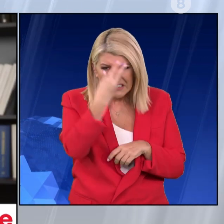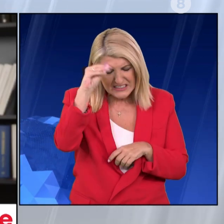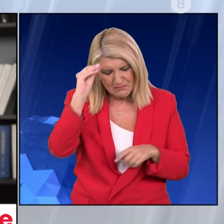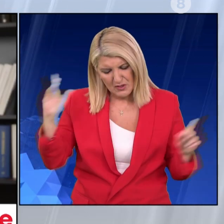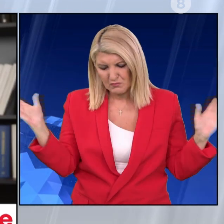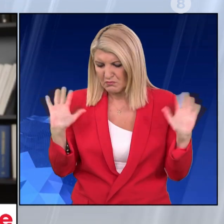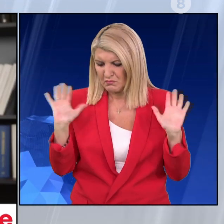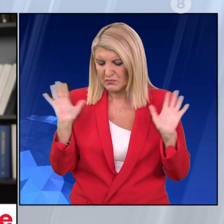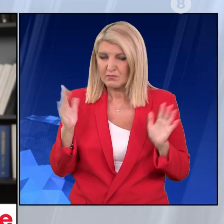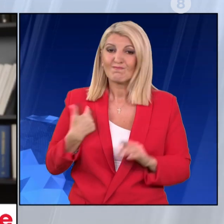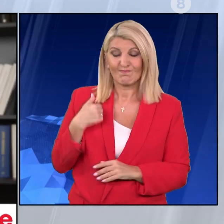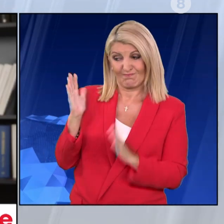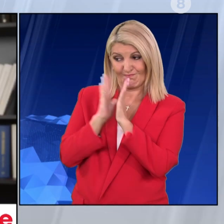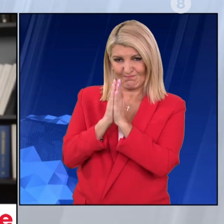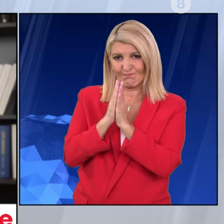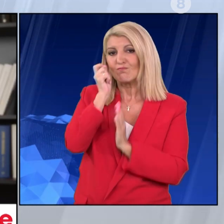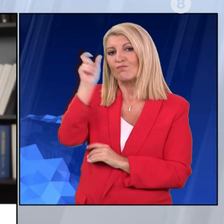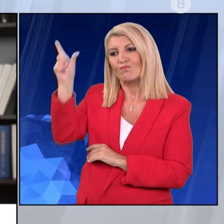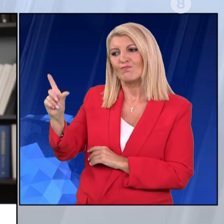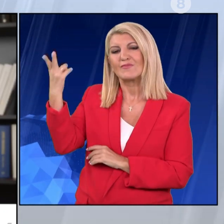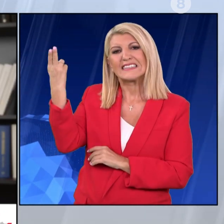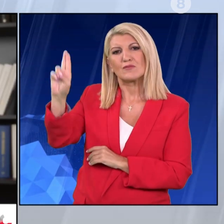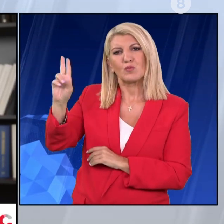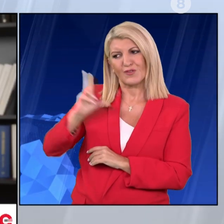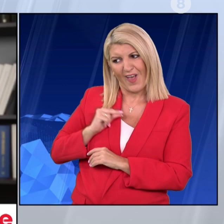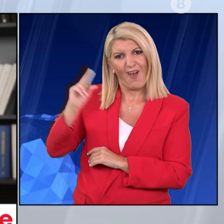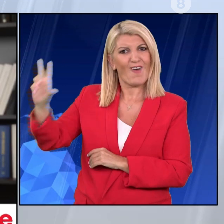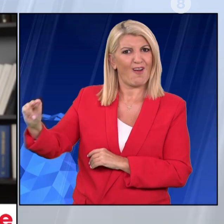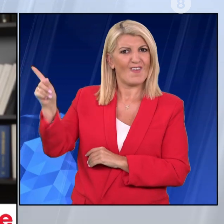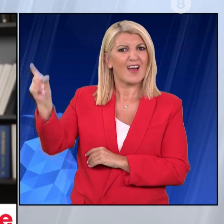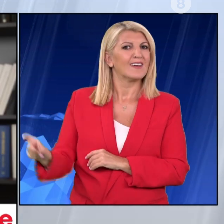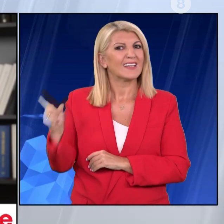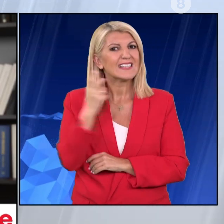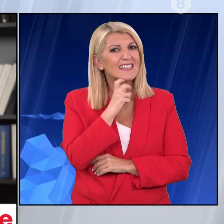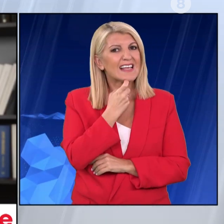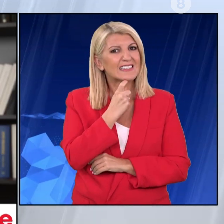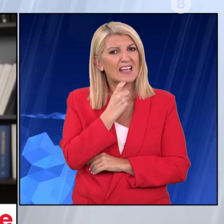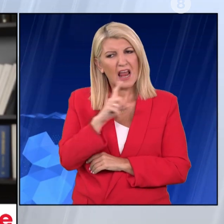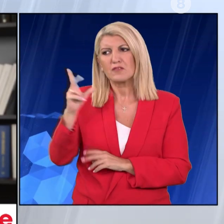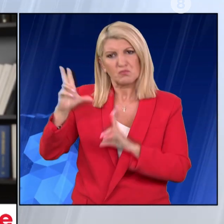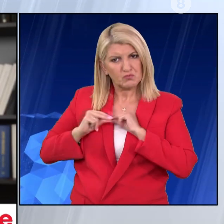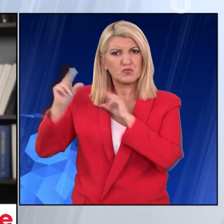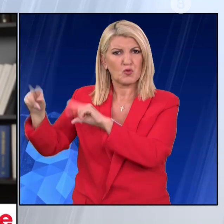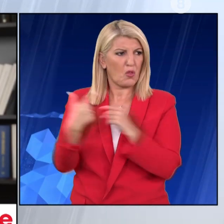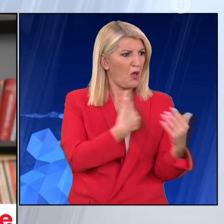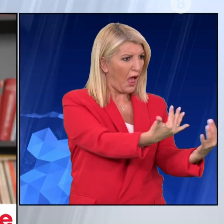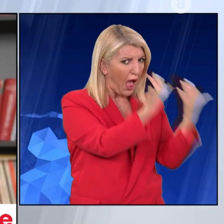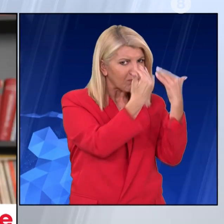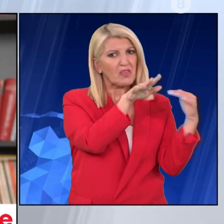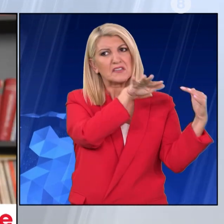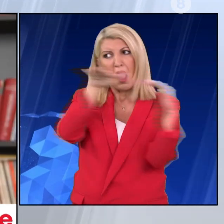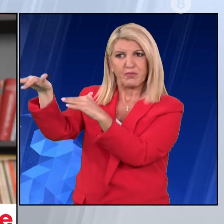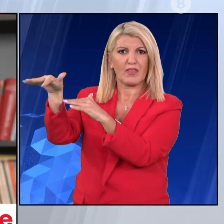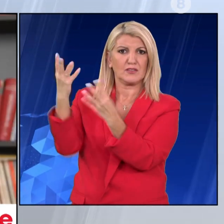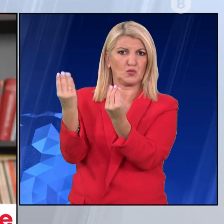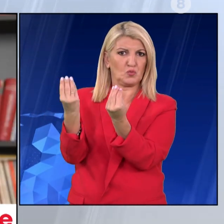στέφανο κασελάκη που έχει υποστεί και αυτός ανοίκειες επιθέσεις στις οποίες από την πρώτη στιγμή δημόσια έχω τοποθετηθεί να πάρει